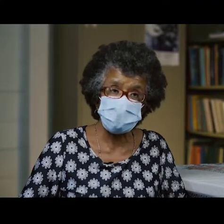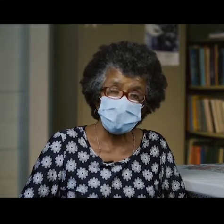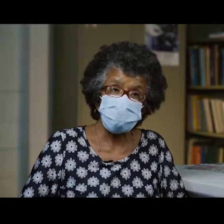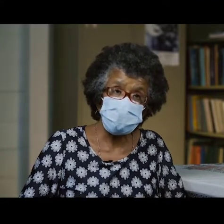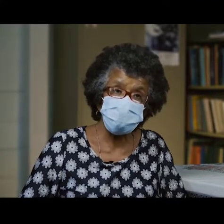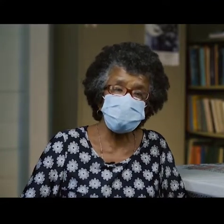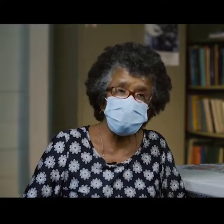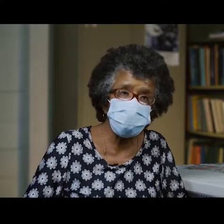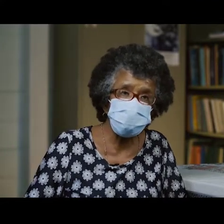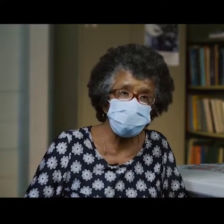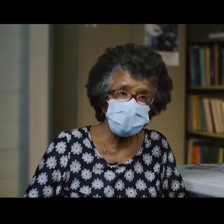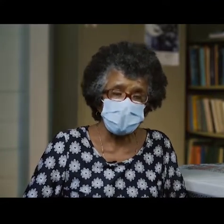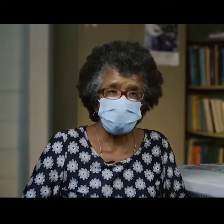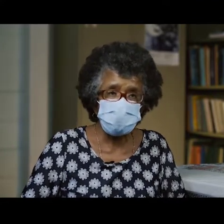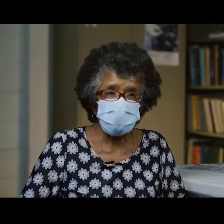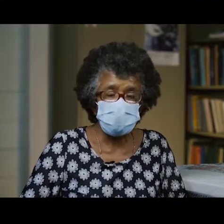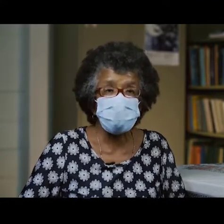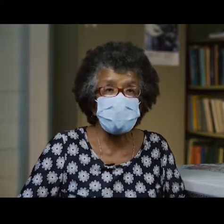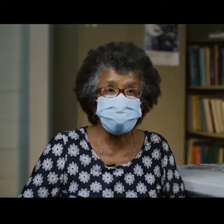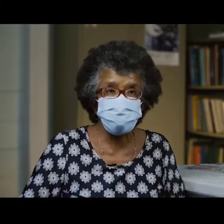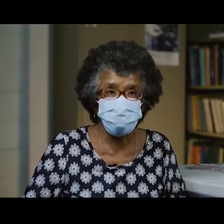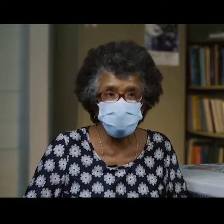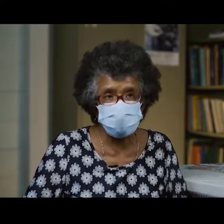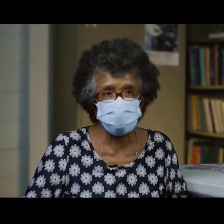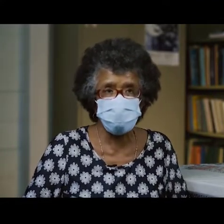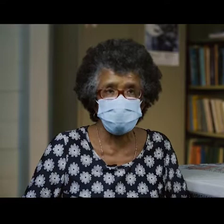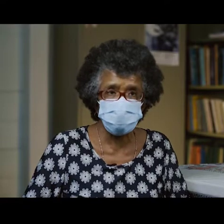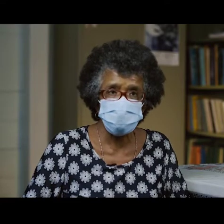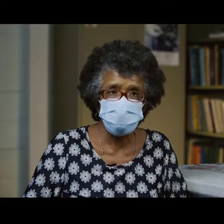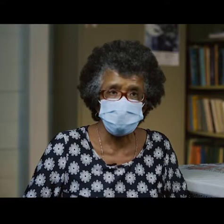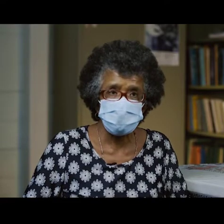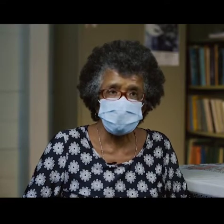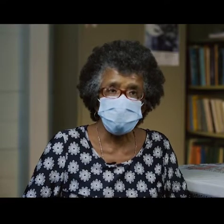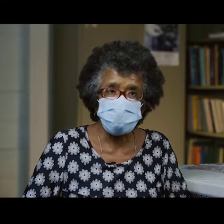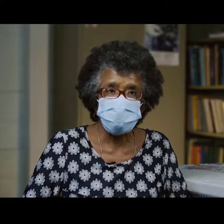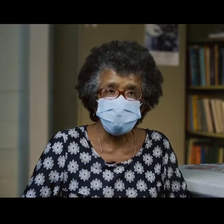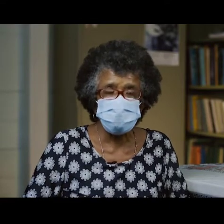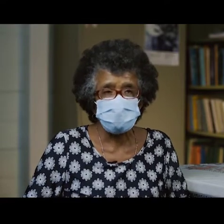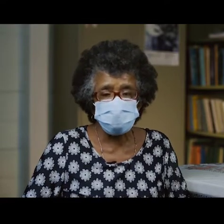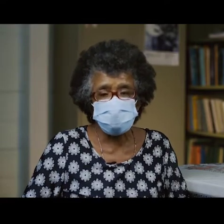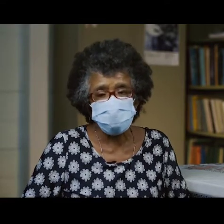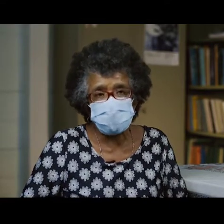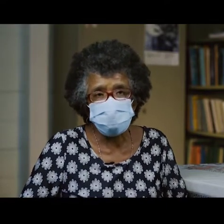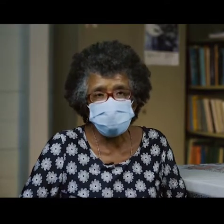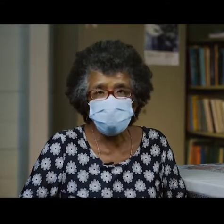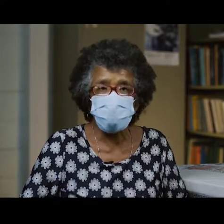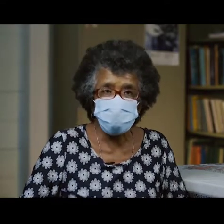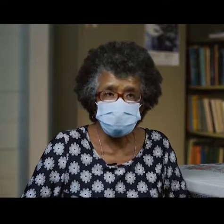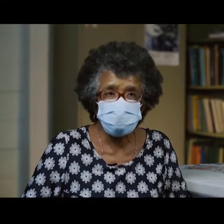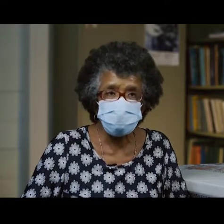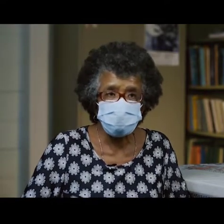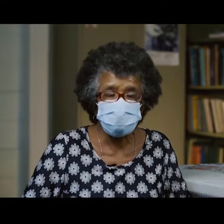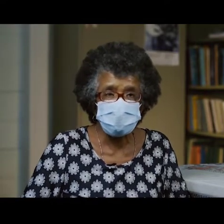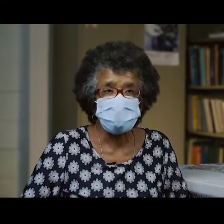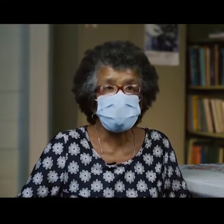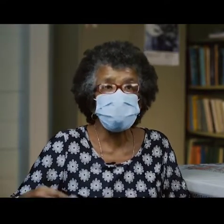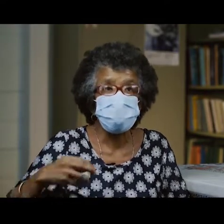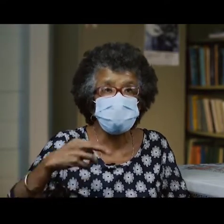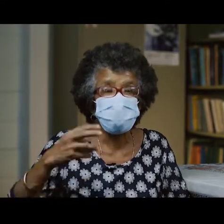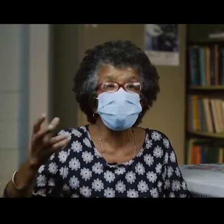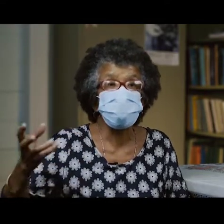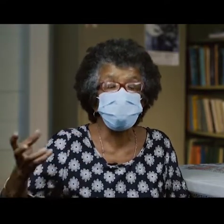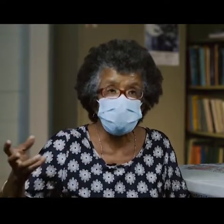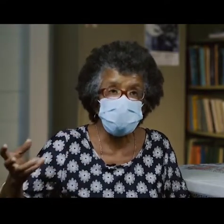Suriname. Vooral feesten waarbij je blaasinstrumenten gebruikt, want als de blazer COVID heeft,